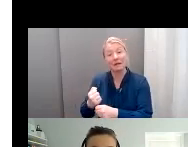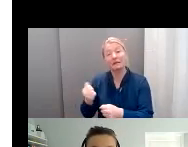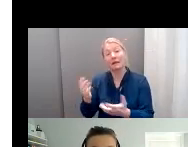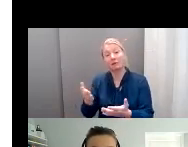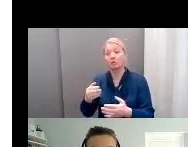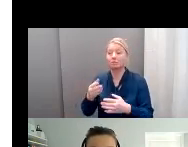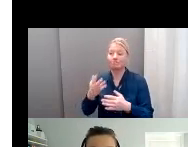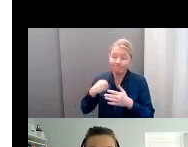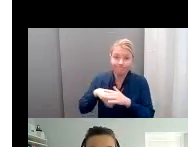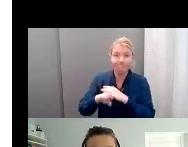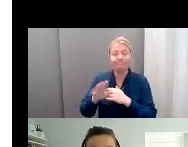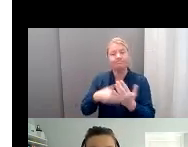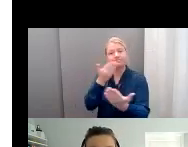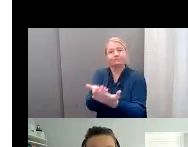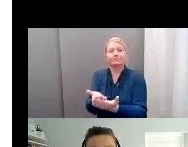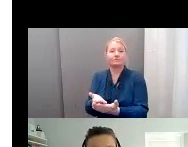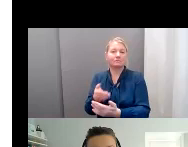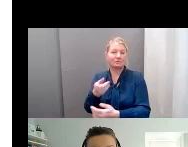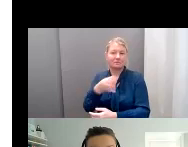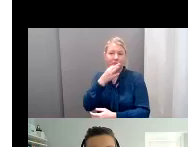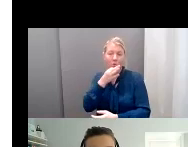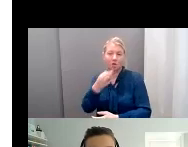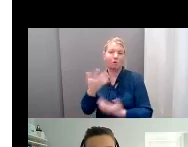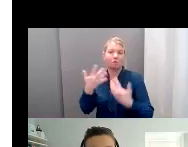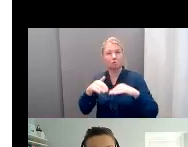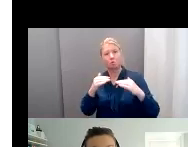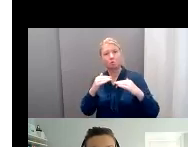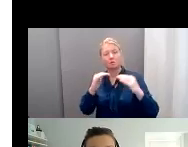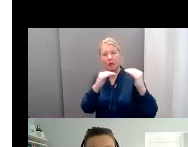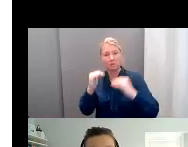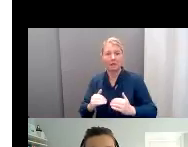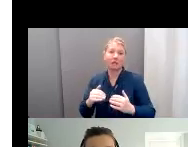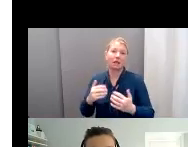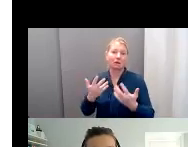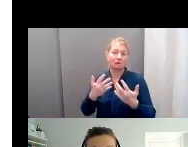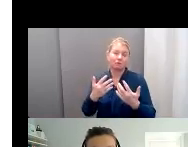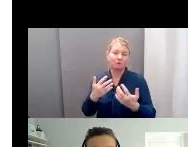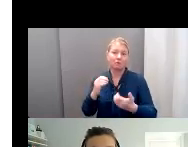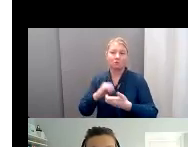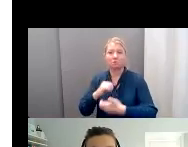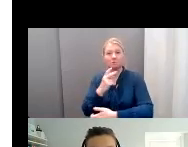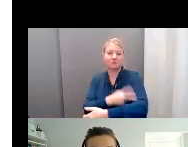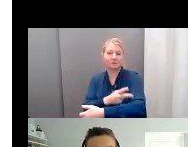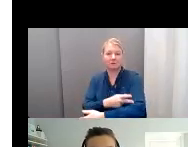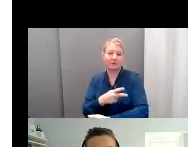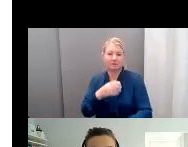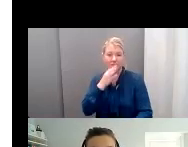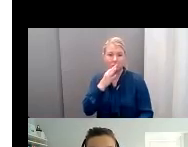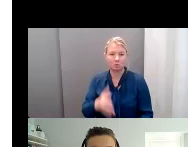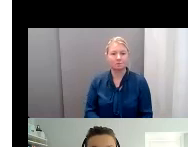sexualitetsperspektiv? Så att ni får gärna höra av er efteråt och boka in oss för en sådan workshop.